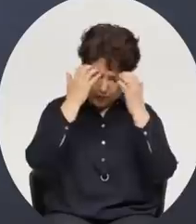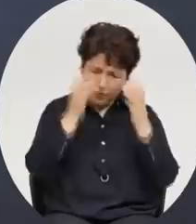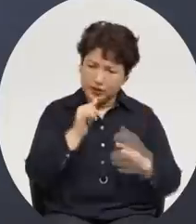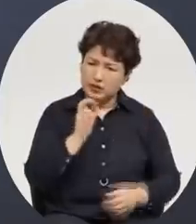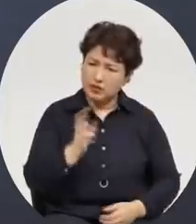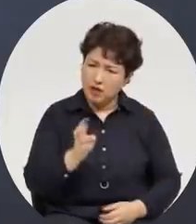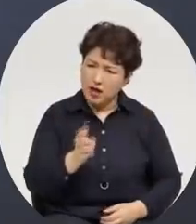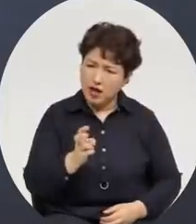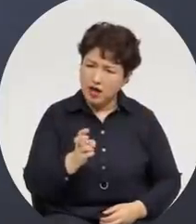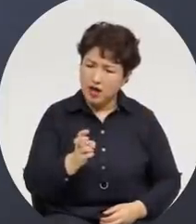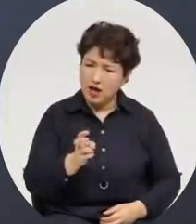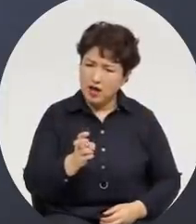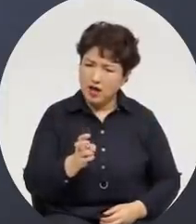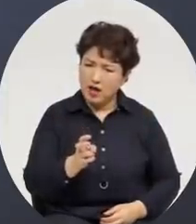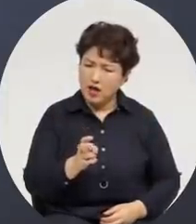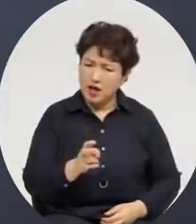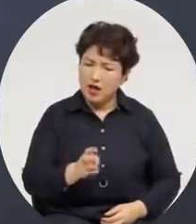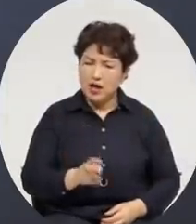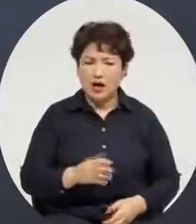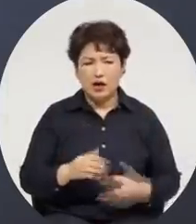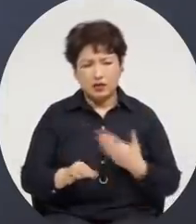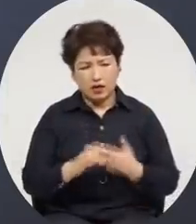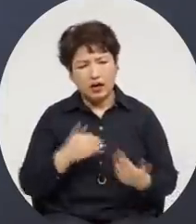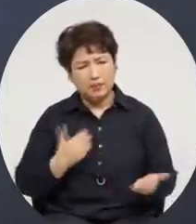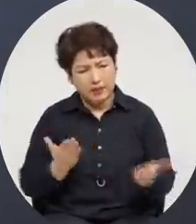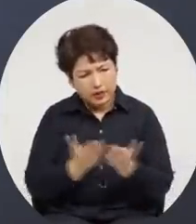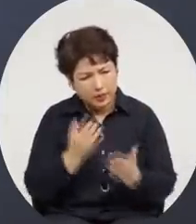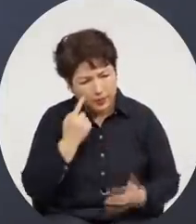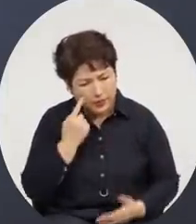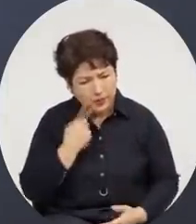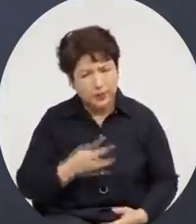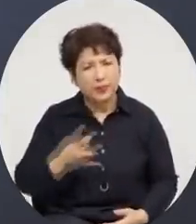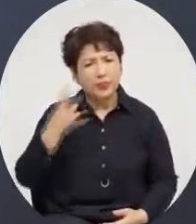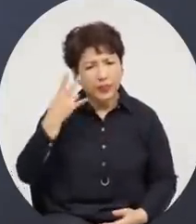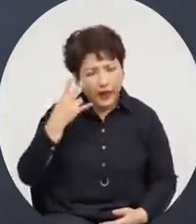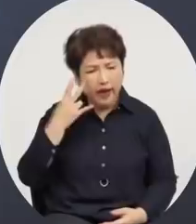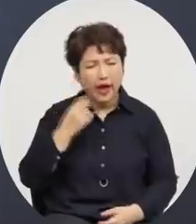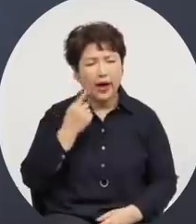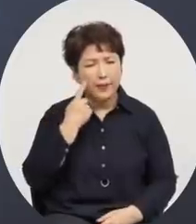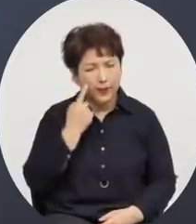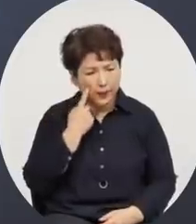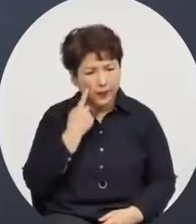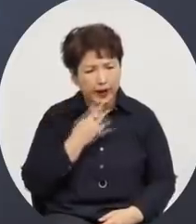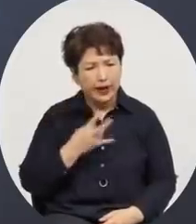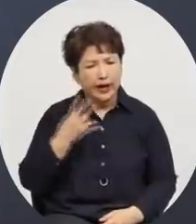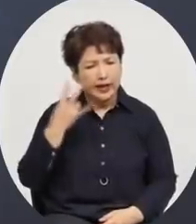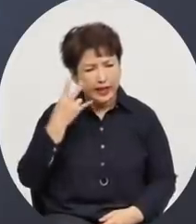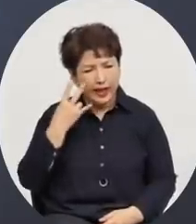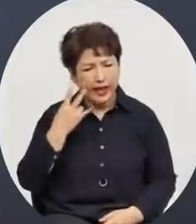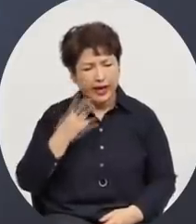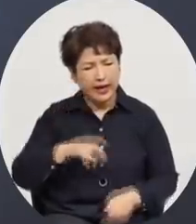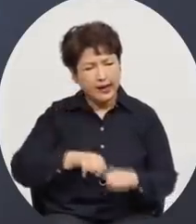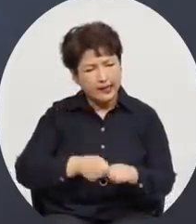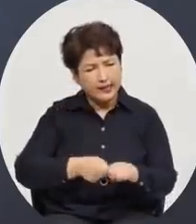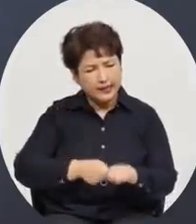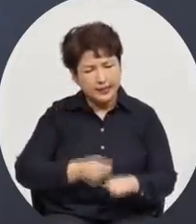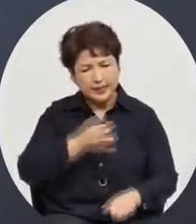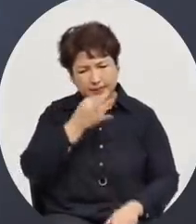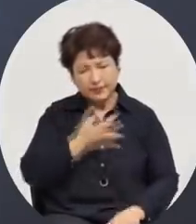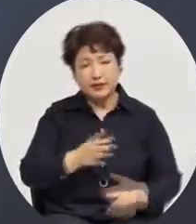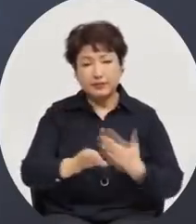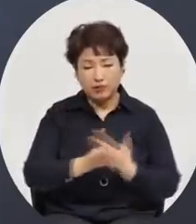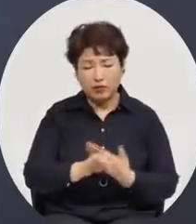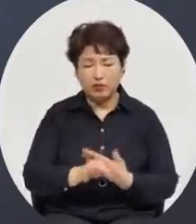그러면 내가 맞춰보고 무조건 예 해보고 예가 잘 안 되면 못 사는 거지